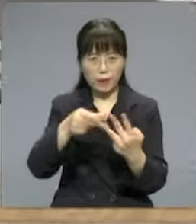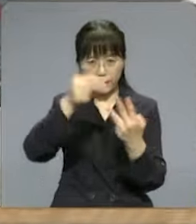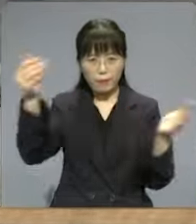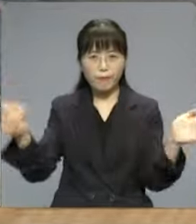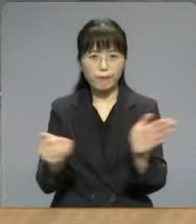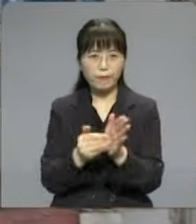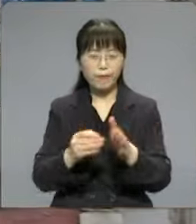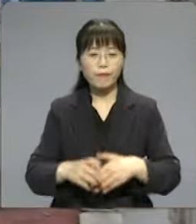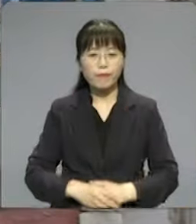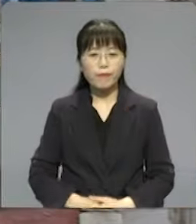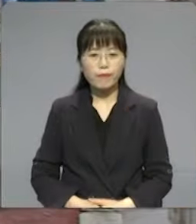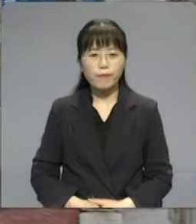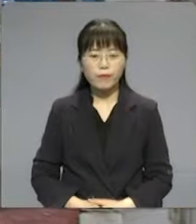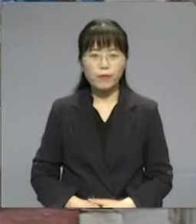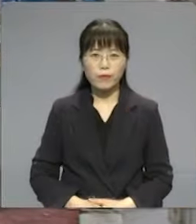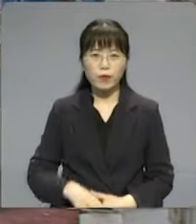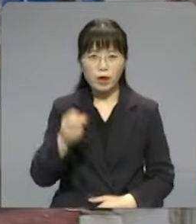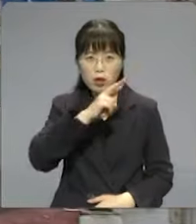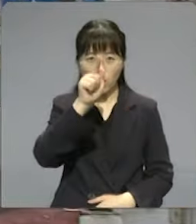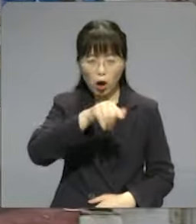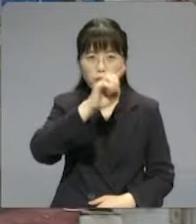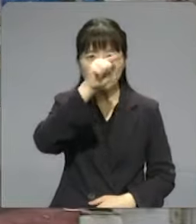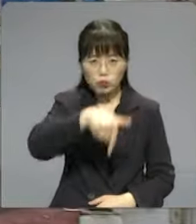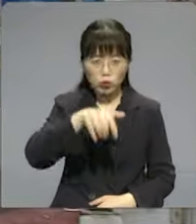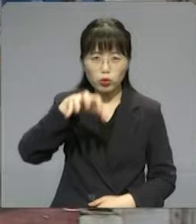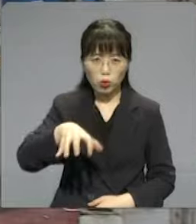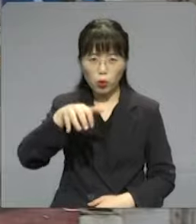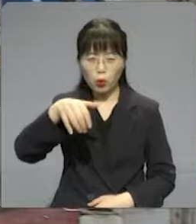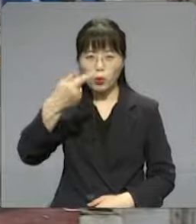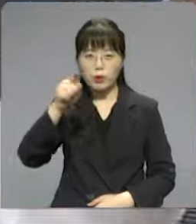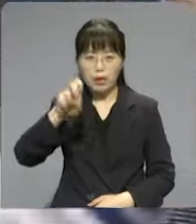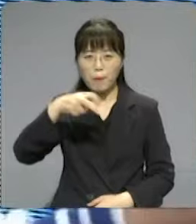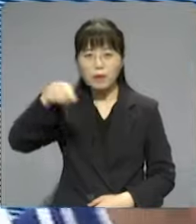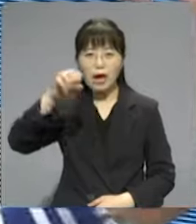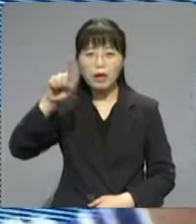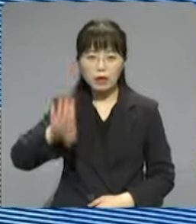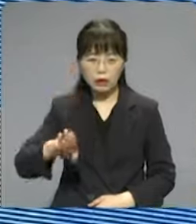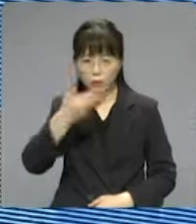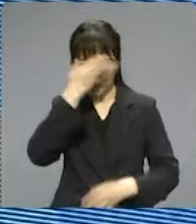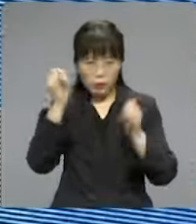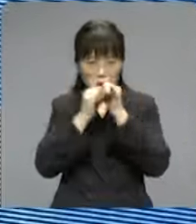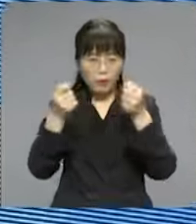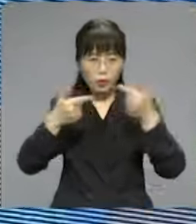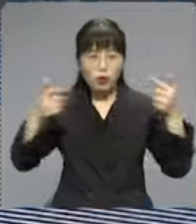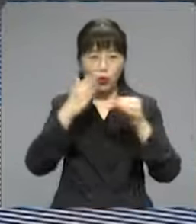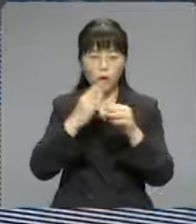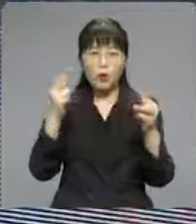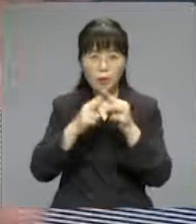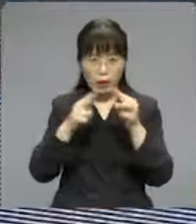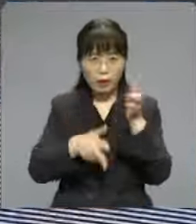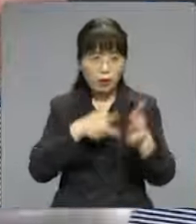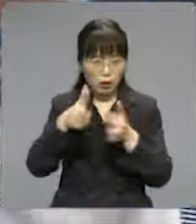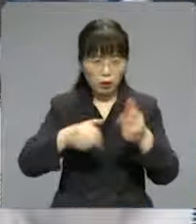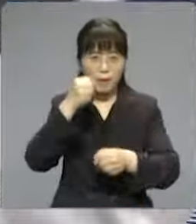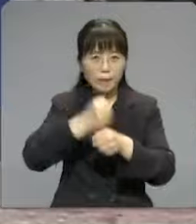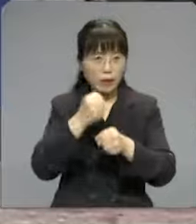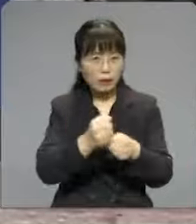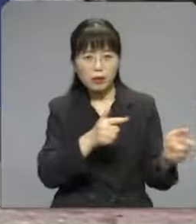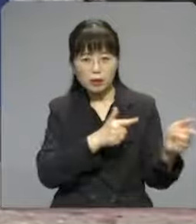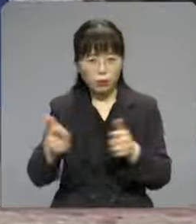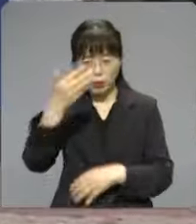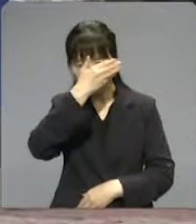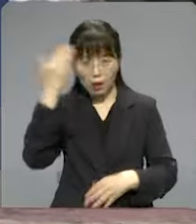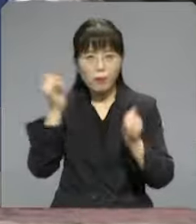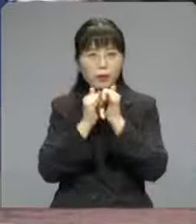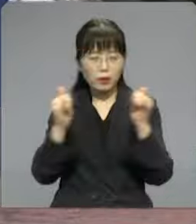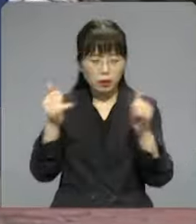선택했습니다. 역북동, 남사읍 등에서 젊은 인구가 늘고 있고 반도체 클러스터 조성으로 젊은